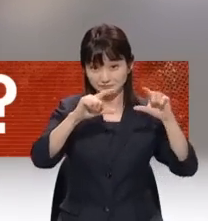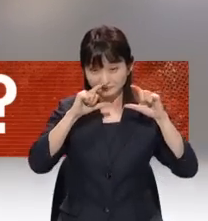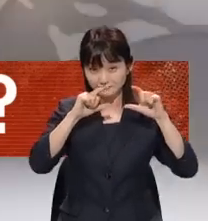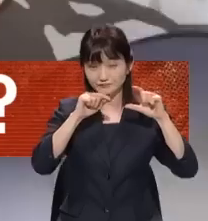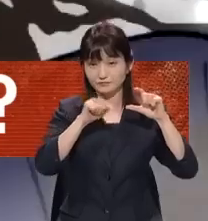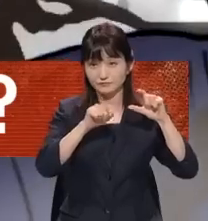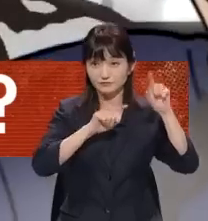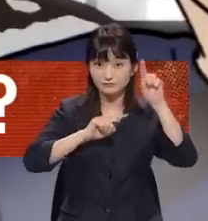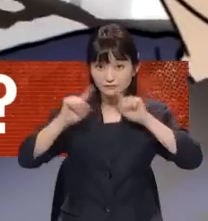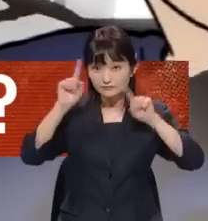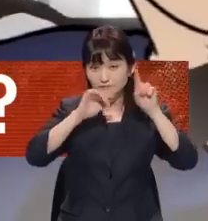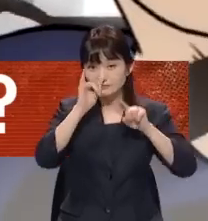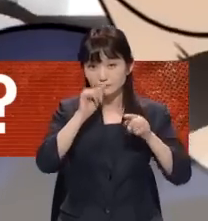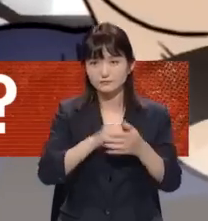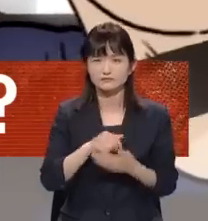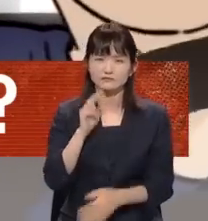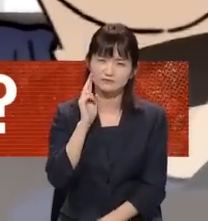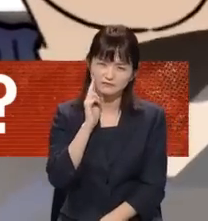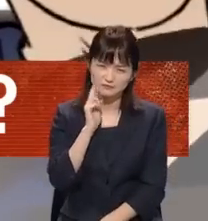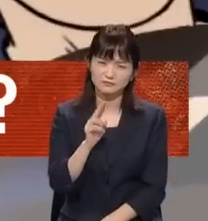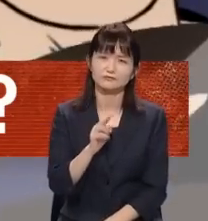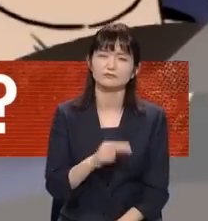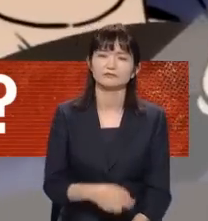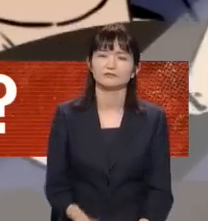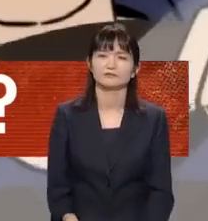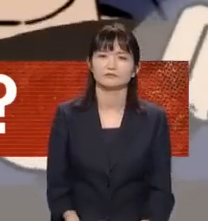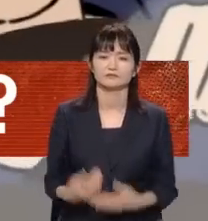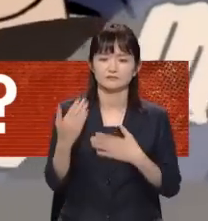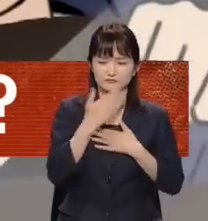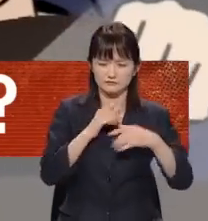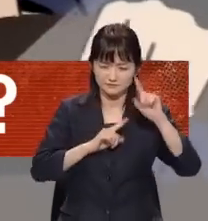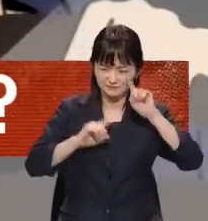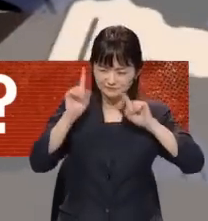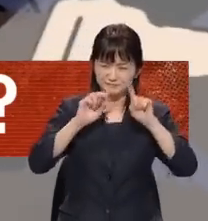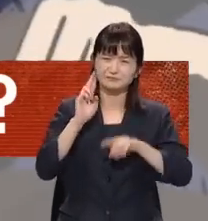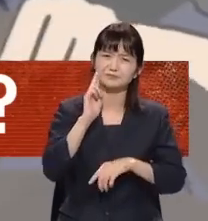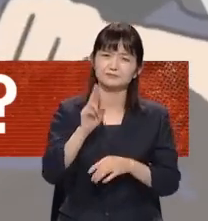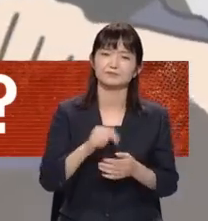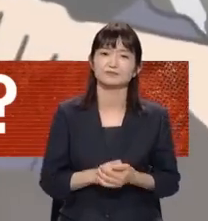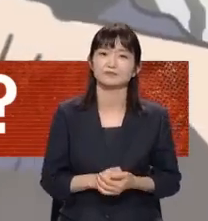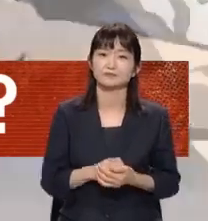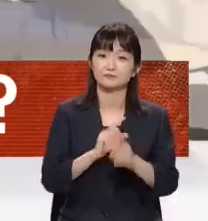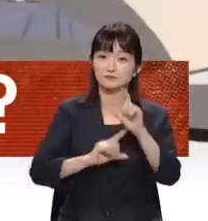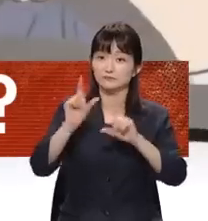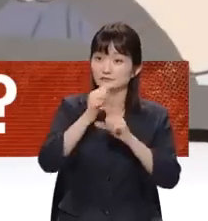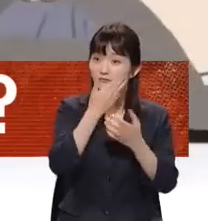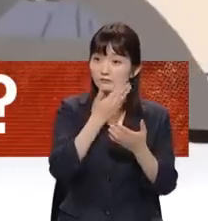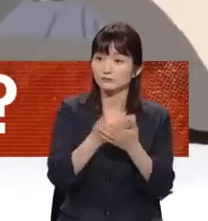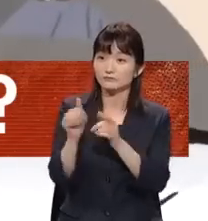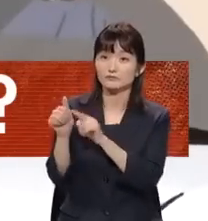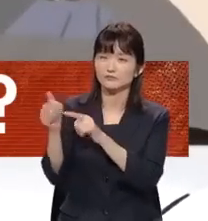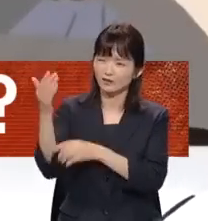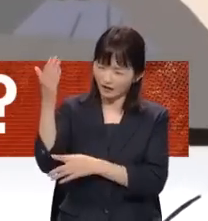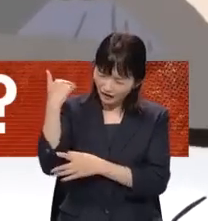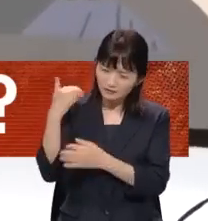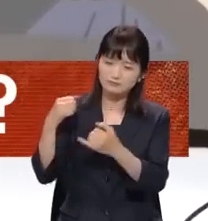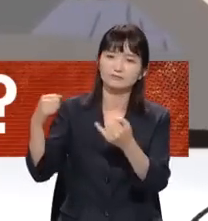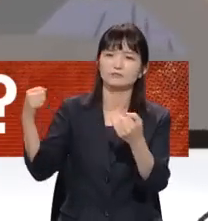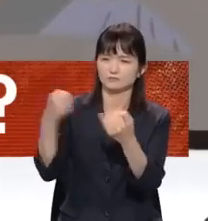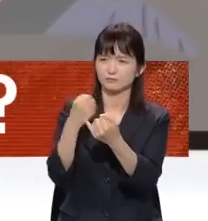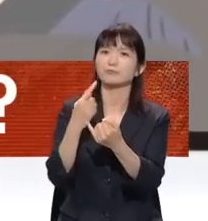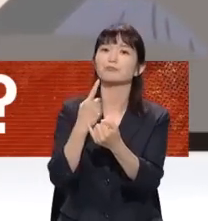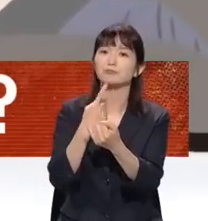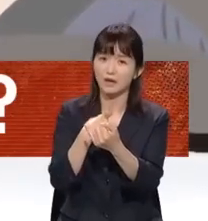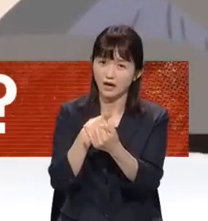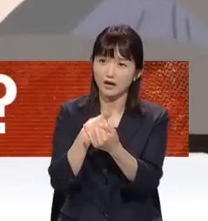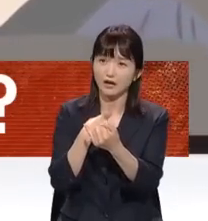상해가 되었다는 것은 굉장히 심각한 몸의 상처가 발생했는데 더 중요한 것은이 남성이 이전에 폭행정과가